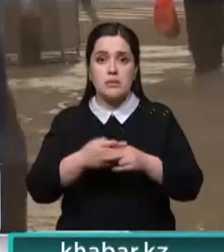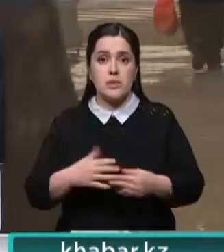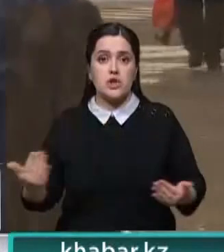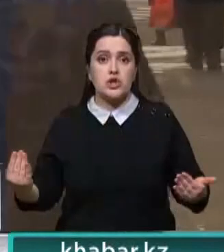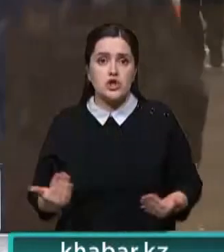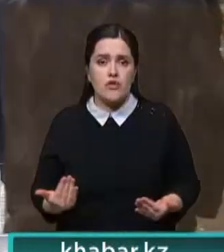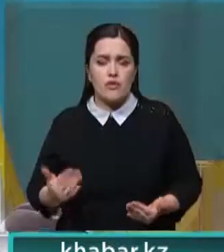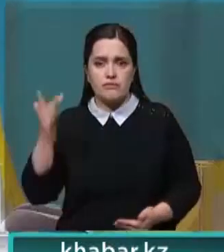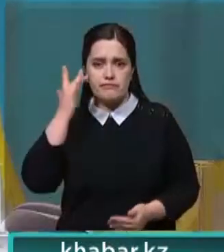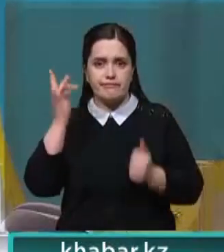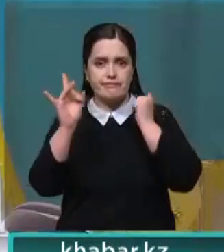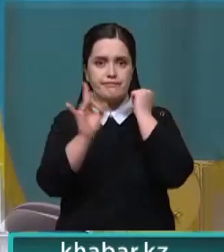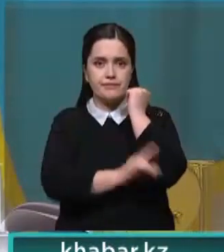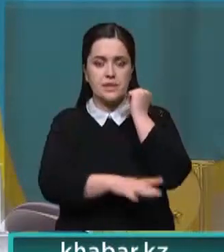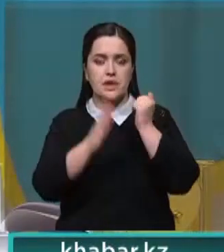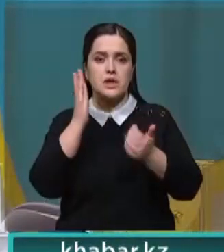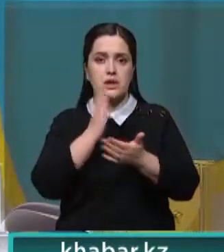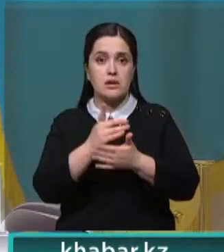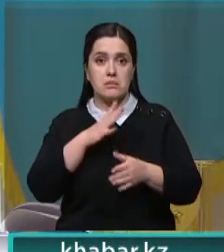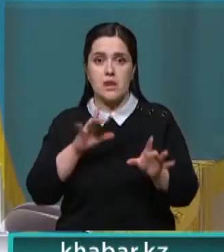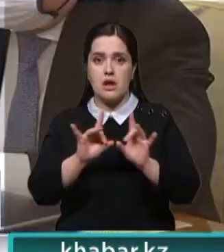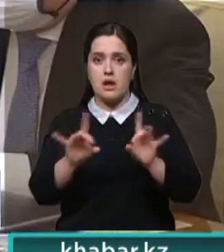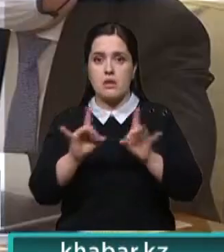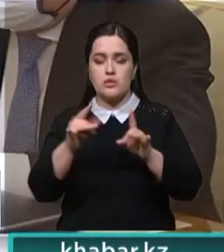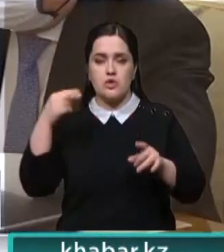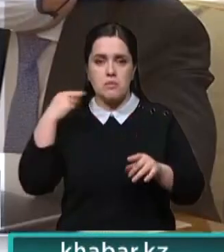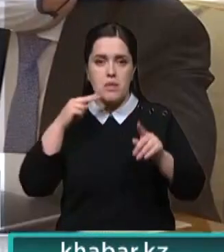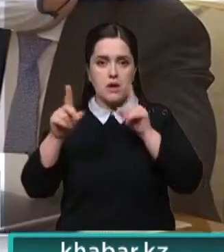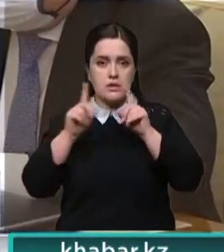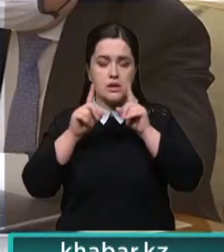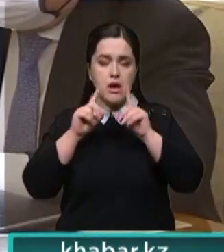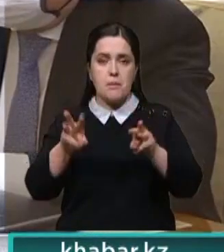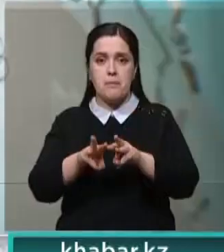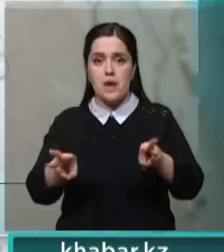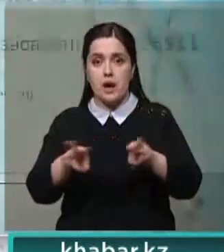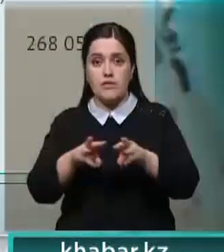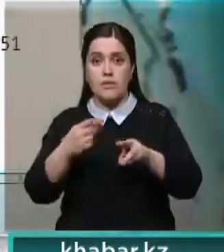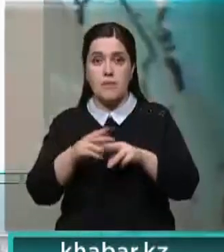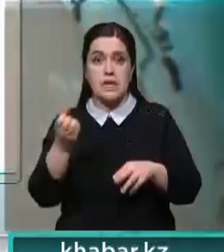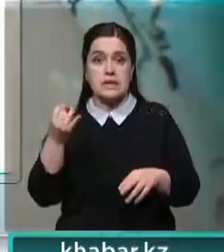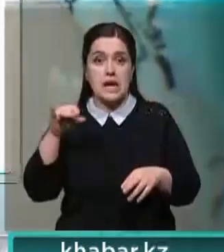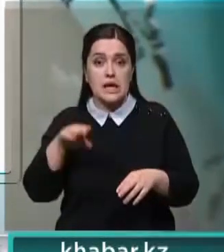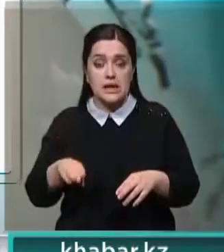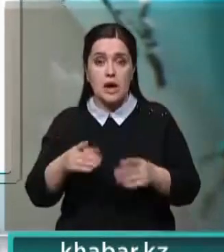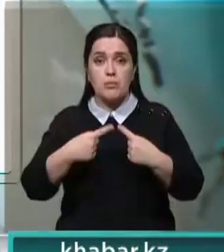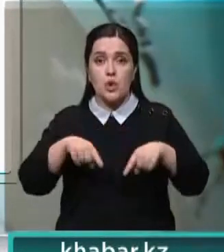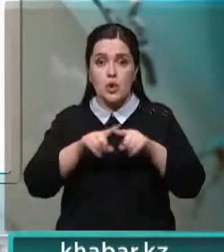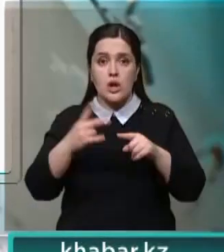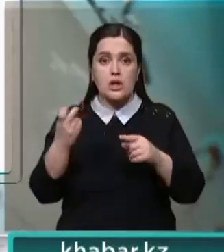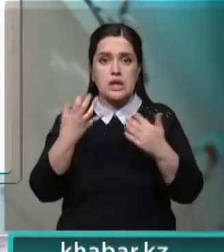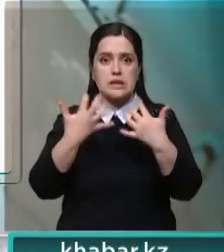за чертой бедности, особо отметил президент на расширенном заседании правительства. Тогда как на сайте Бюро нацстатистики